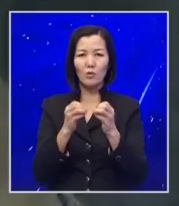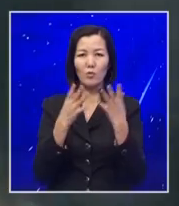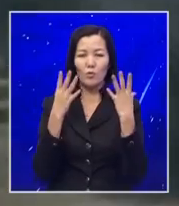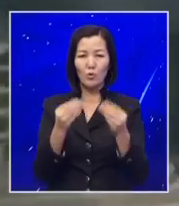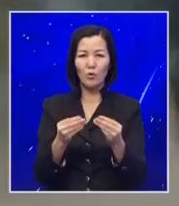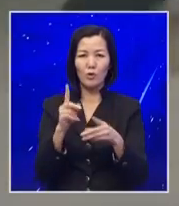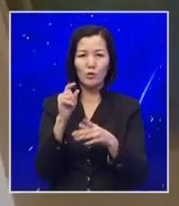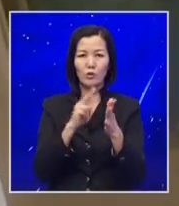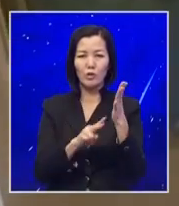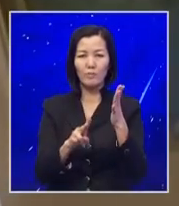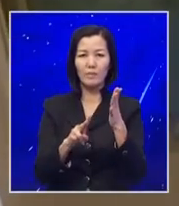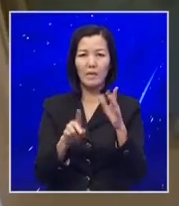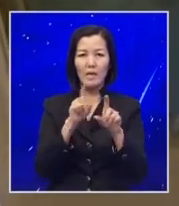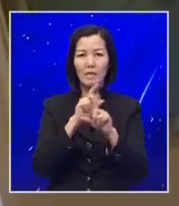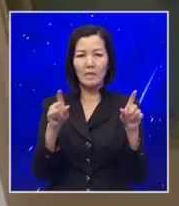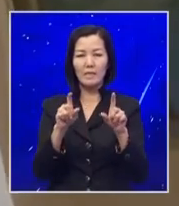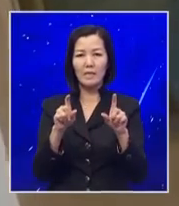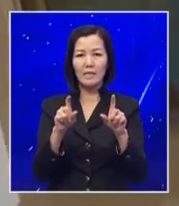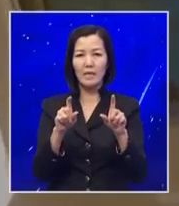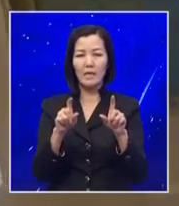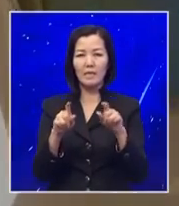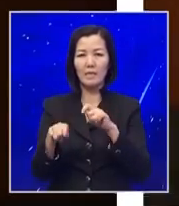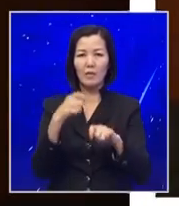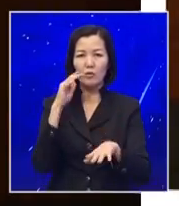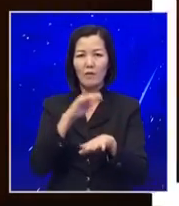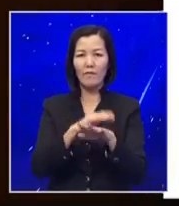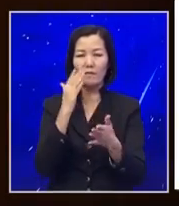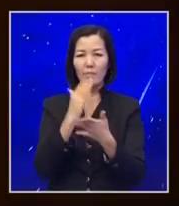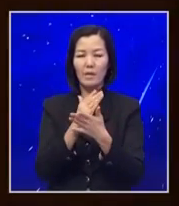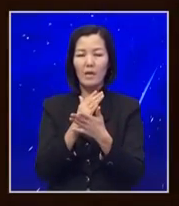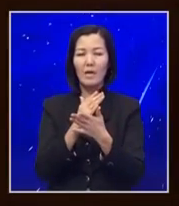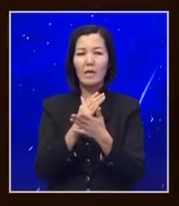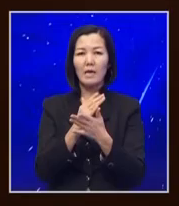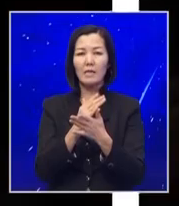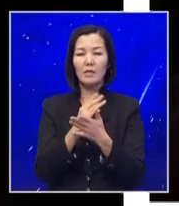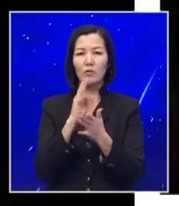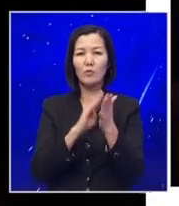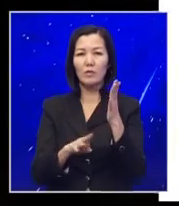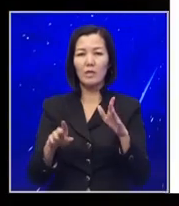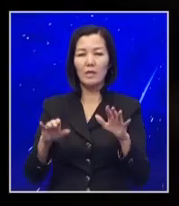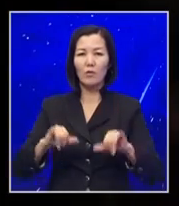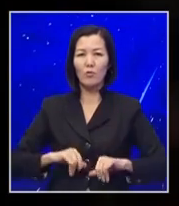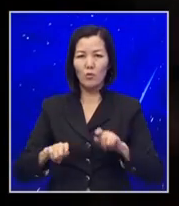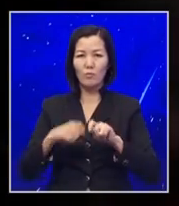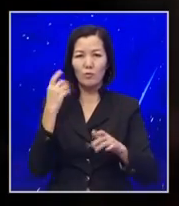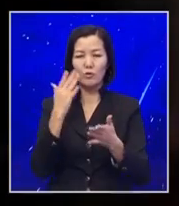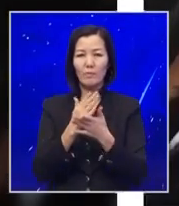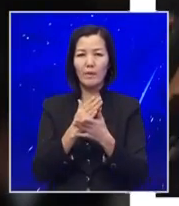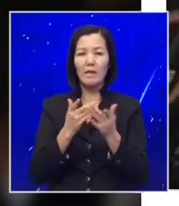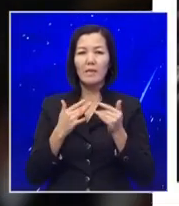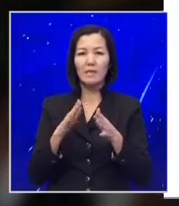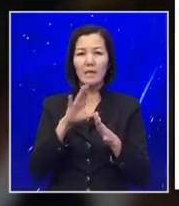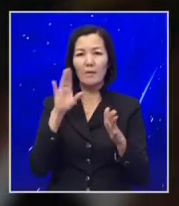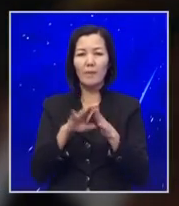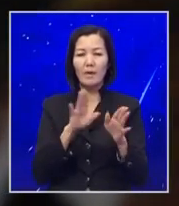күнде 170-тен аса нысан аралады. 90-нан аса құқық бұзушылық тіркелген. Мамандардың айтуынша, санитарлық талаптарды сақтамағандарға